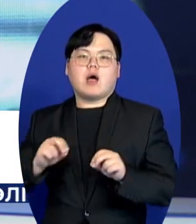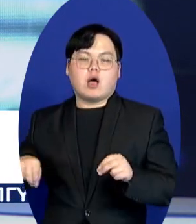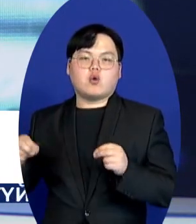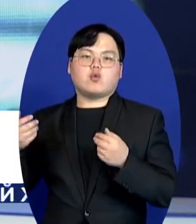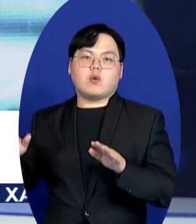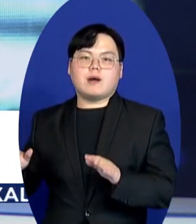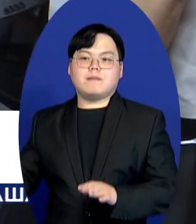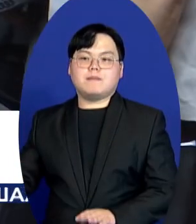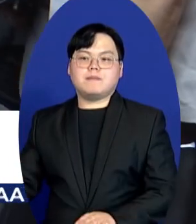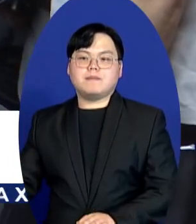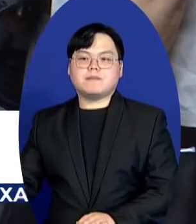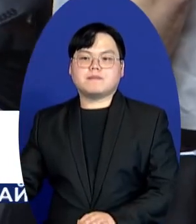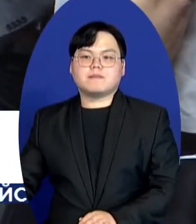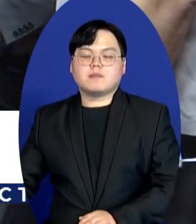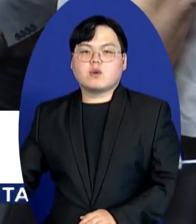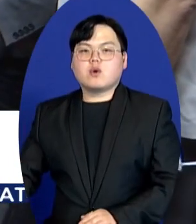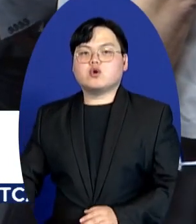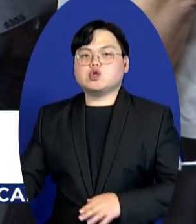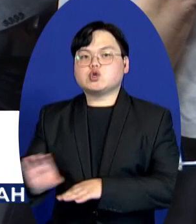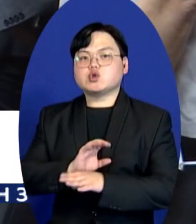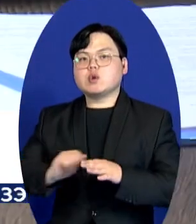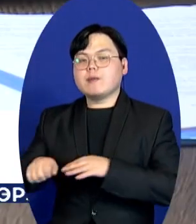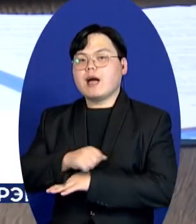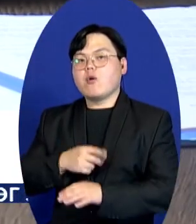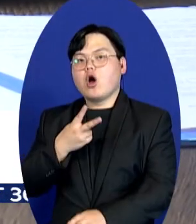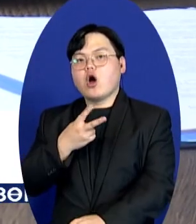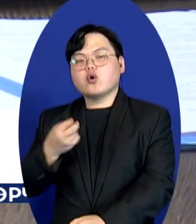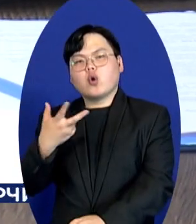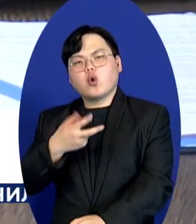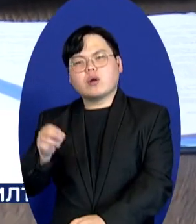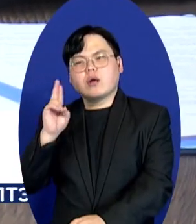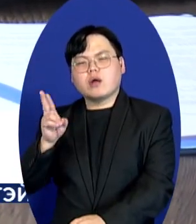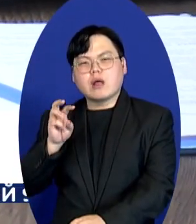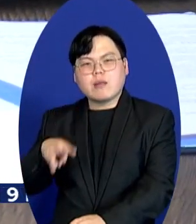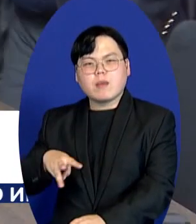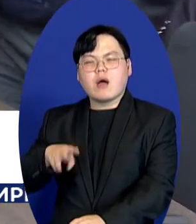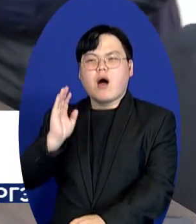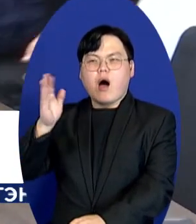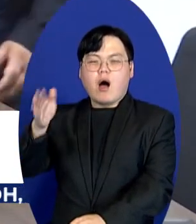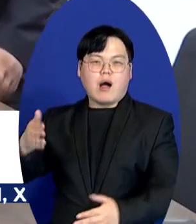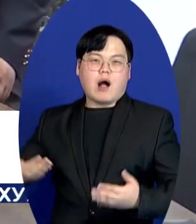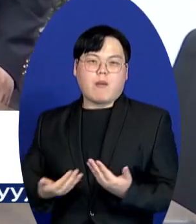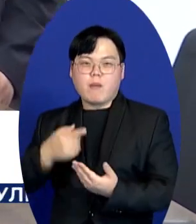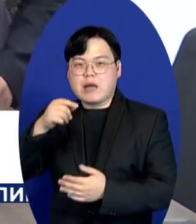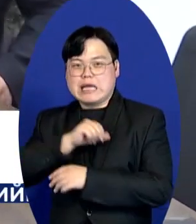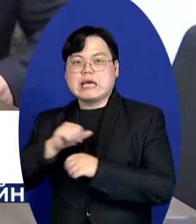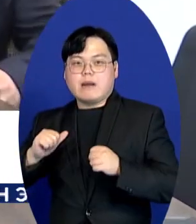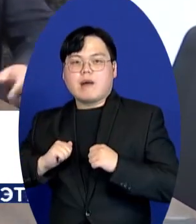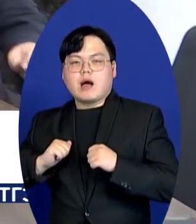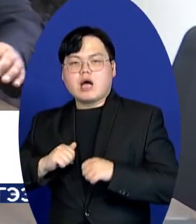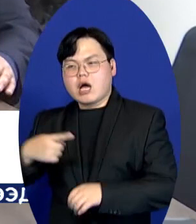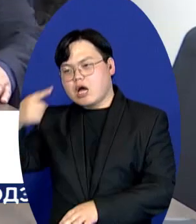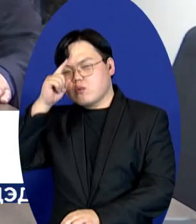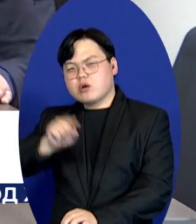зурлаа. Сум аймагаас 200-300 км зайтай нутгалж байгаа иргэдэд эрүүл мэндийн тусламжийг цаг тухай